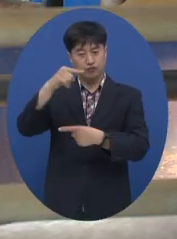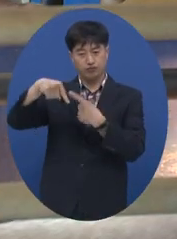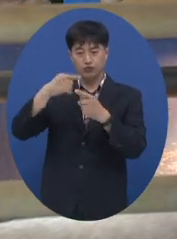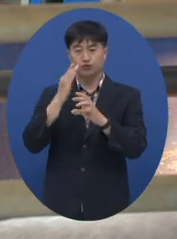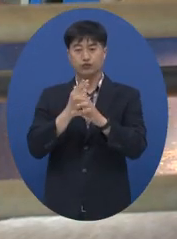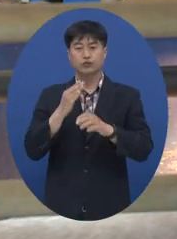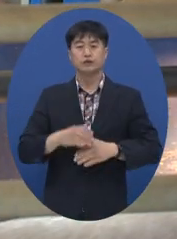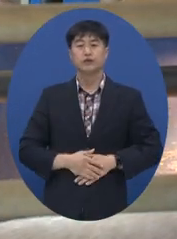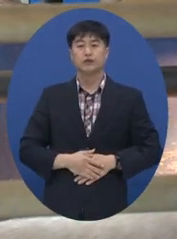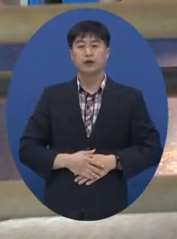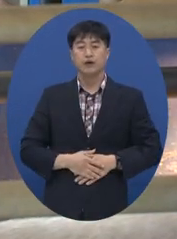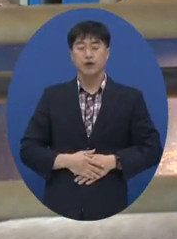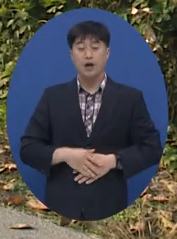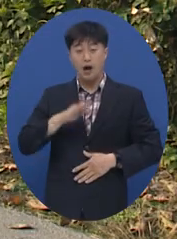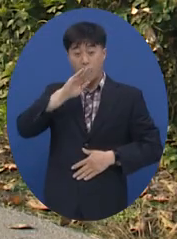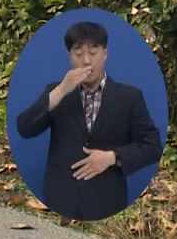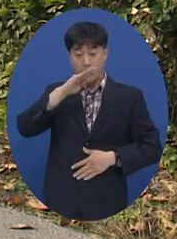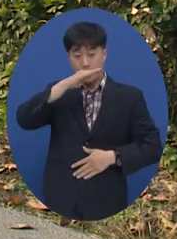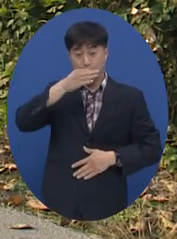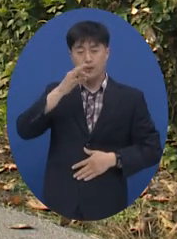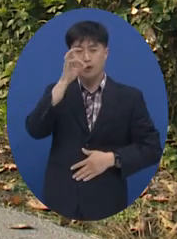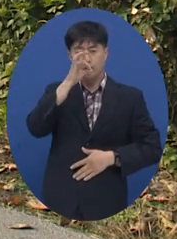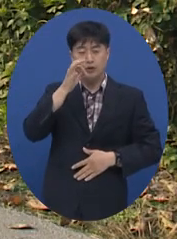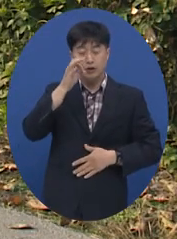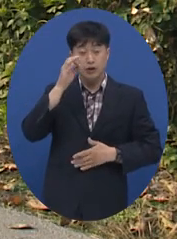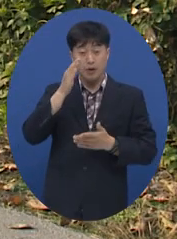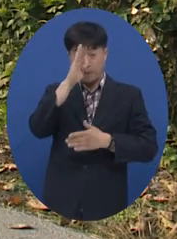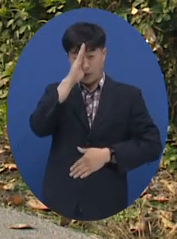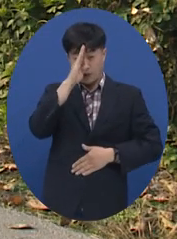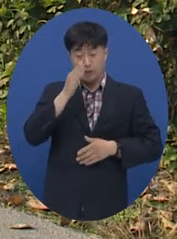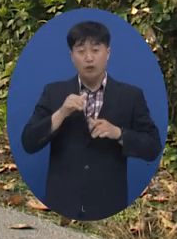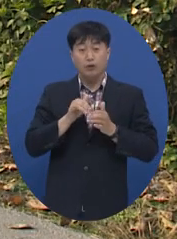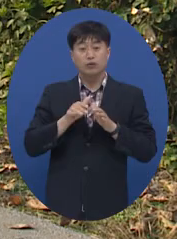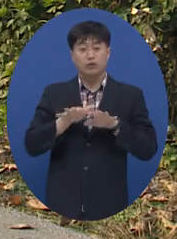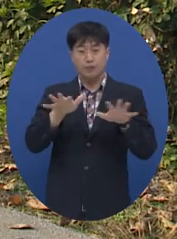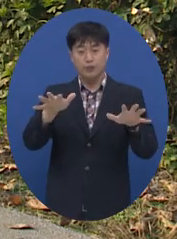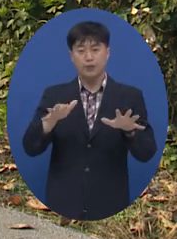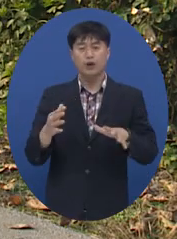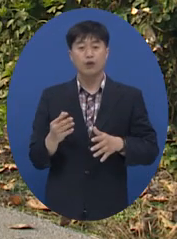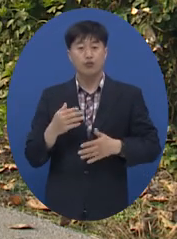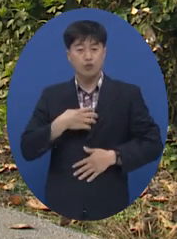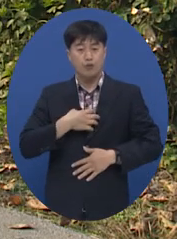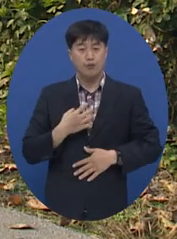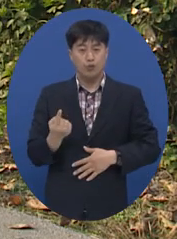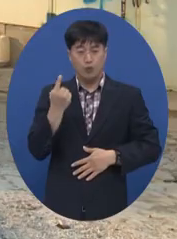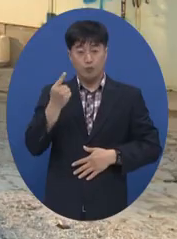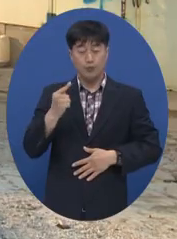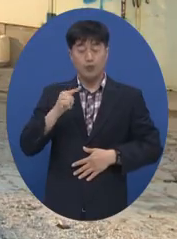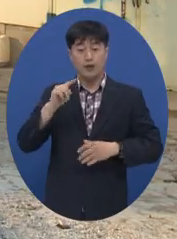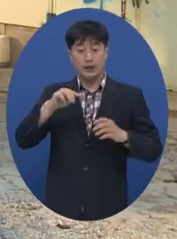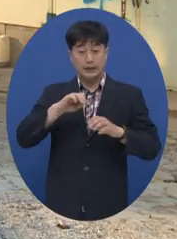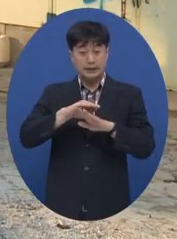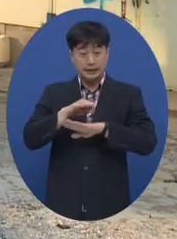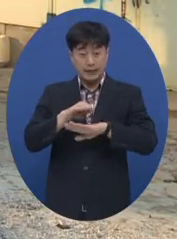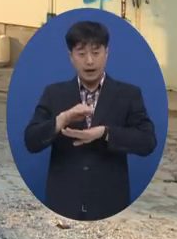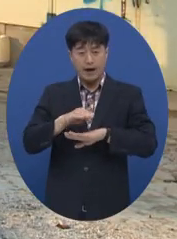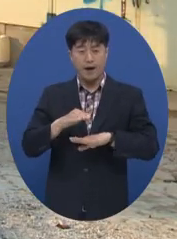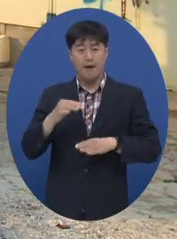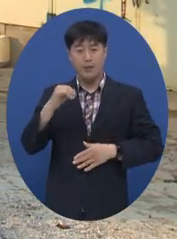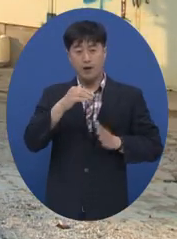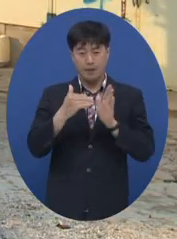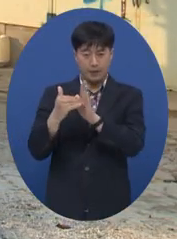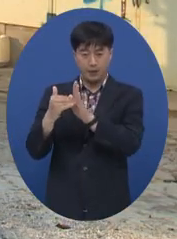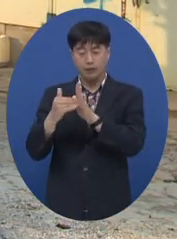운영 중입니다. 아프리카 돼지열병 전파 위험도가 높은 축산 관계 차량에 대한 방역을 한층 더 강화하기